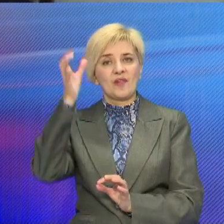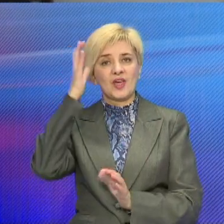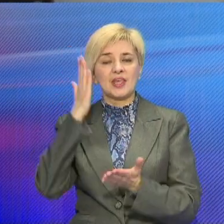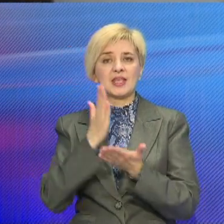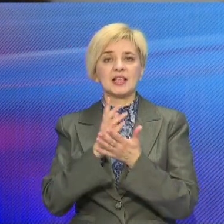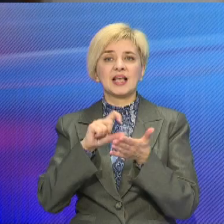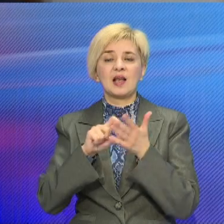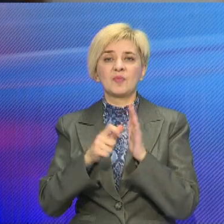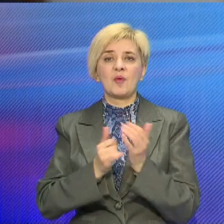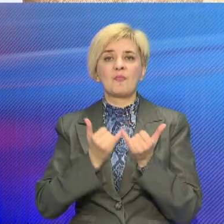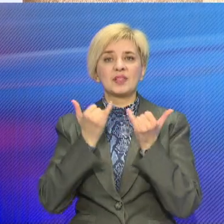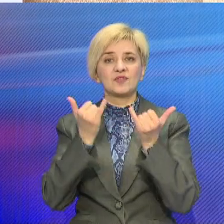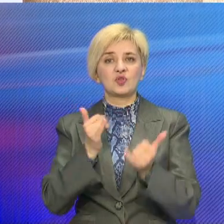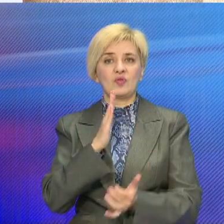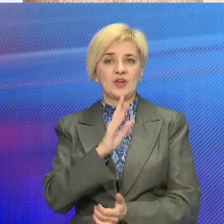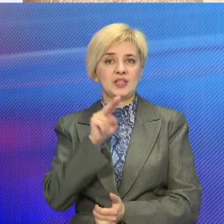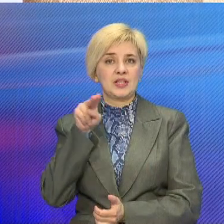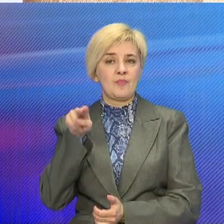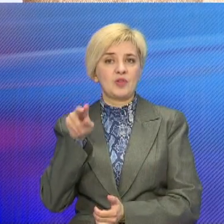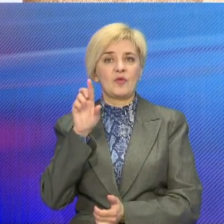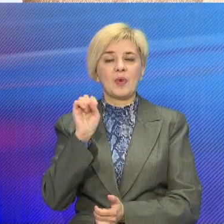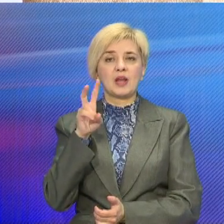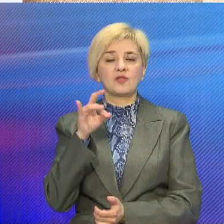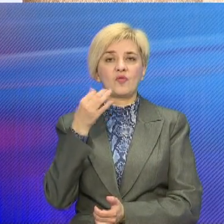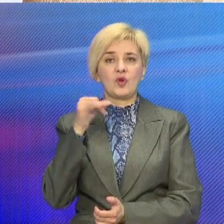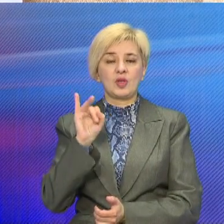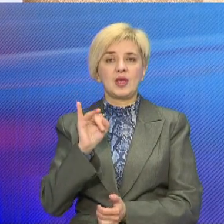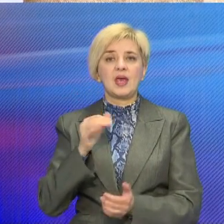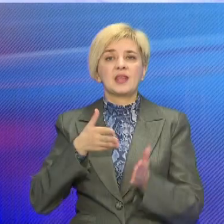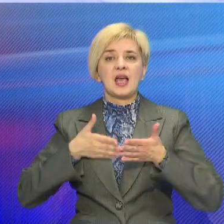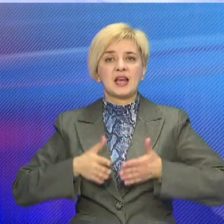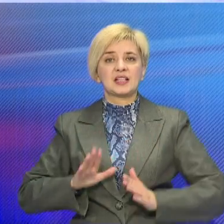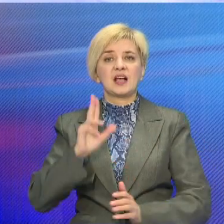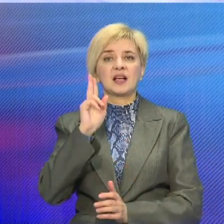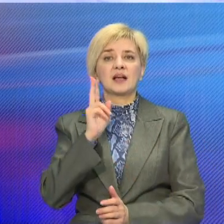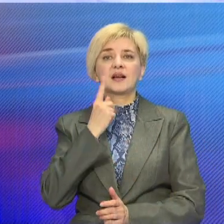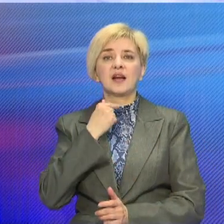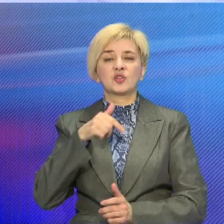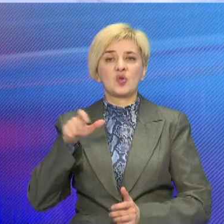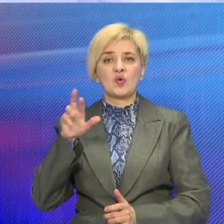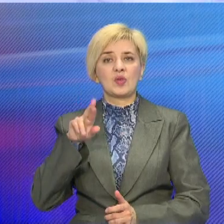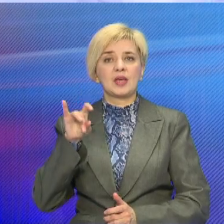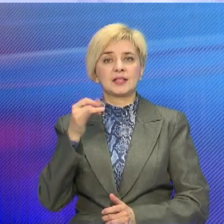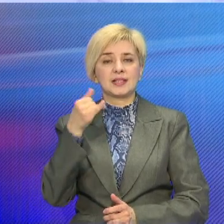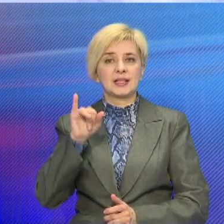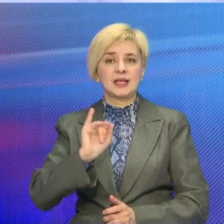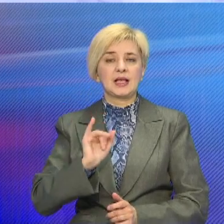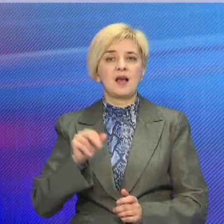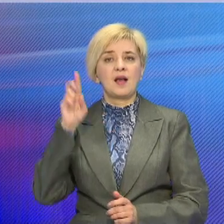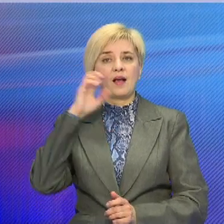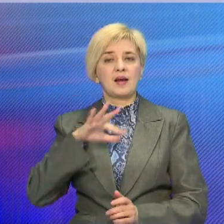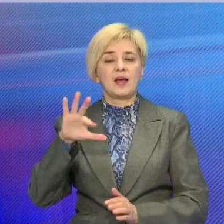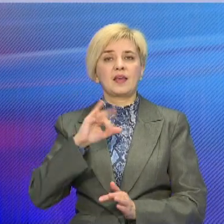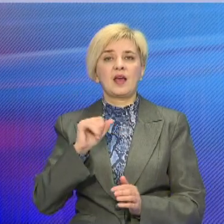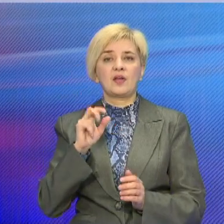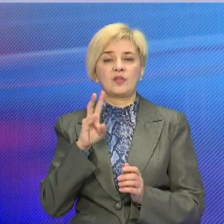посвященный Валентине Петровне Барановой. Валентина Петровна родилась у Красноярском крае, однако за маль 70 год прожитых у городе над Неманом, и